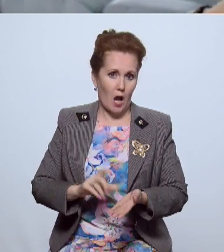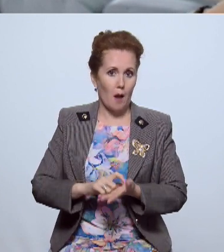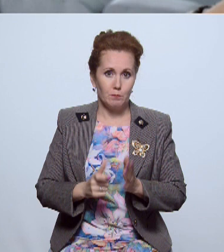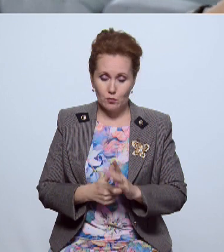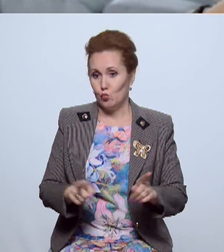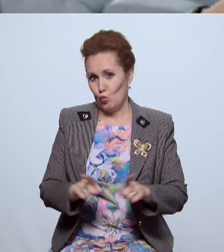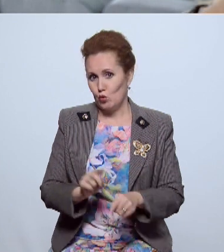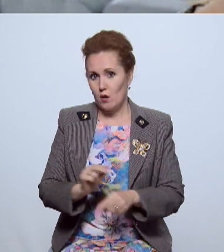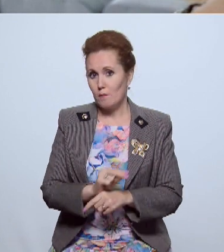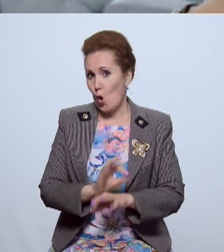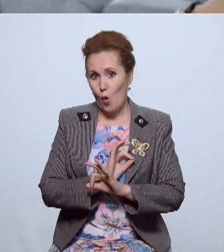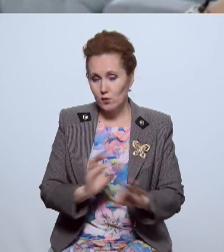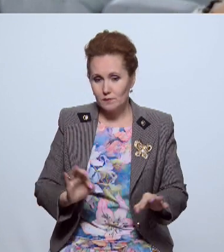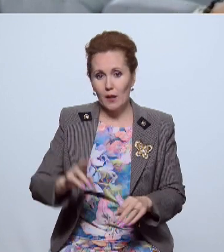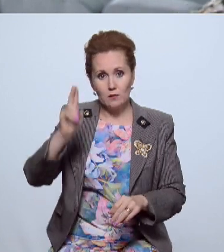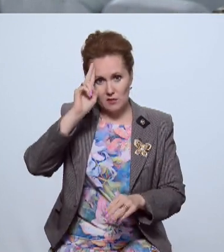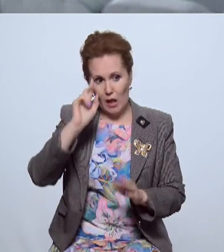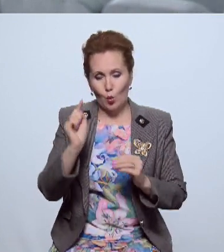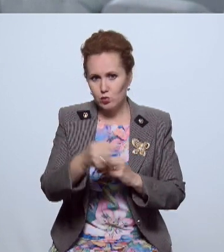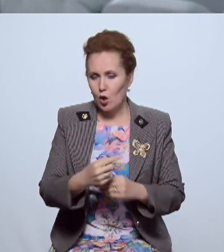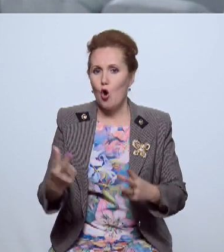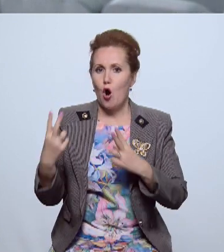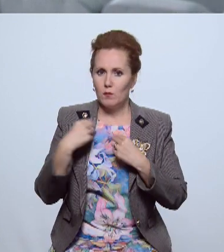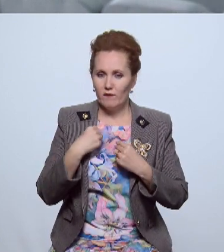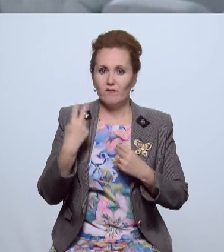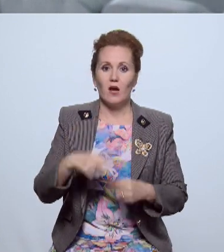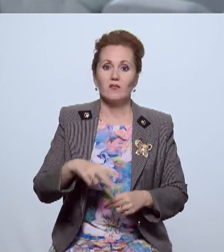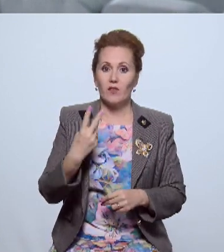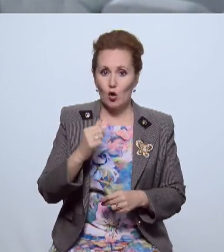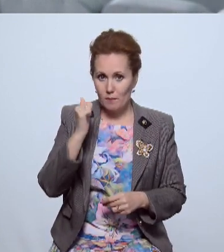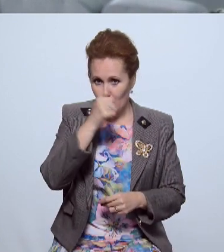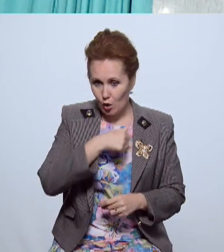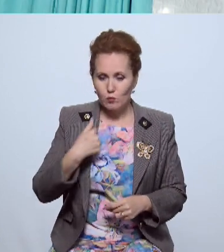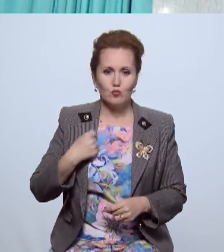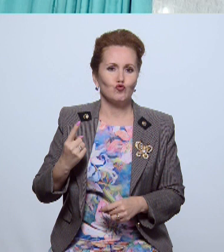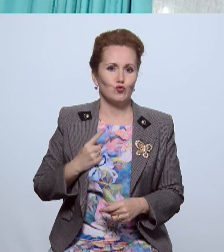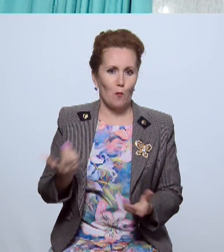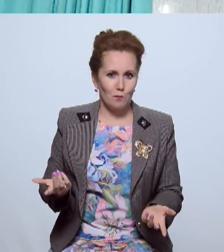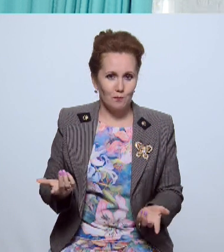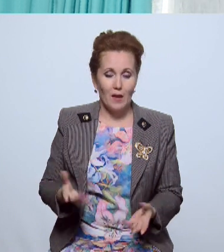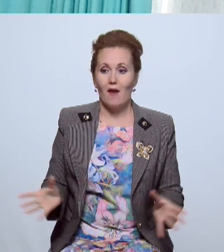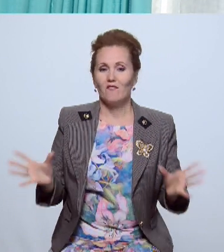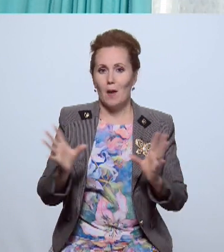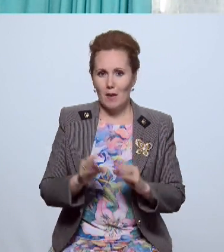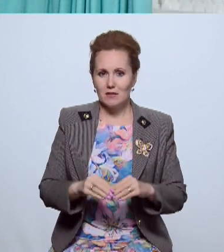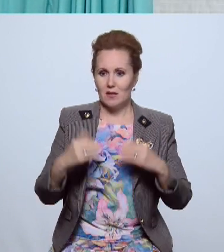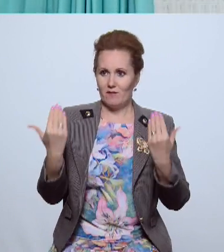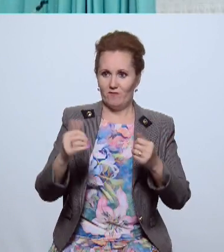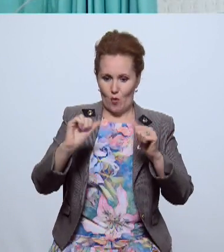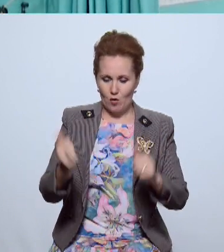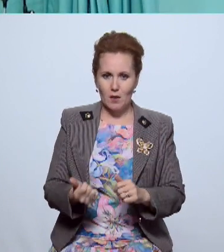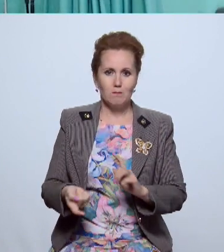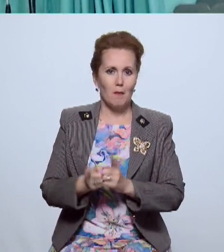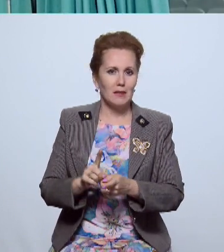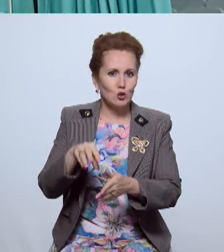тоже ремонт. Санузлы. Отличный. Санузлы обещают в 2022 году. Мы ждем. Вместе с внешней формой поменялось